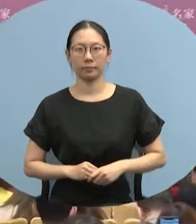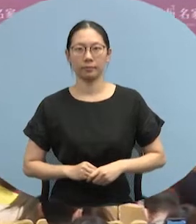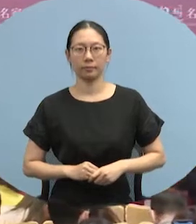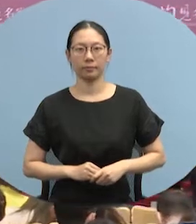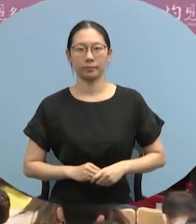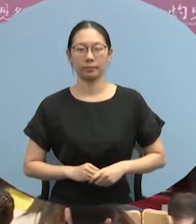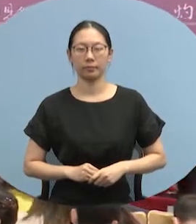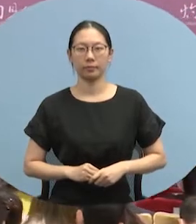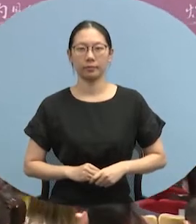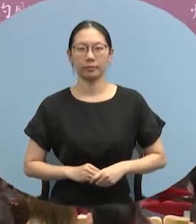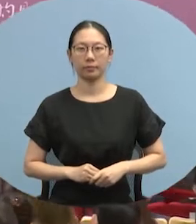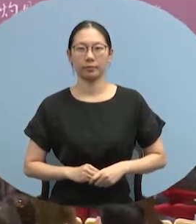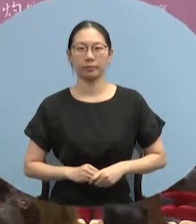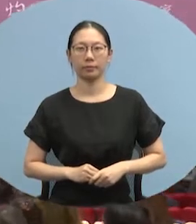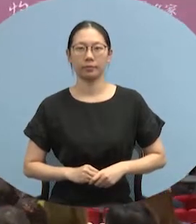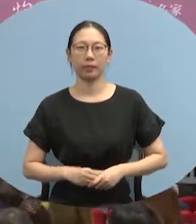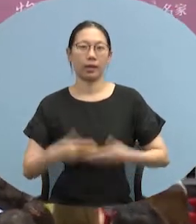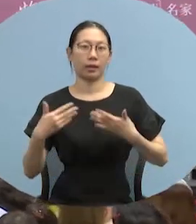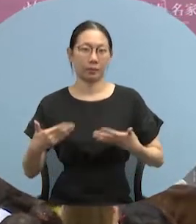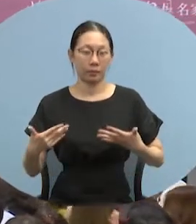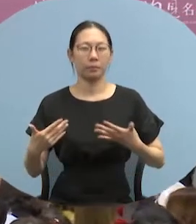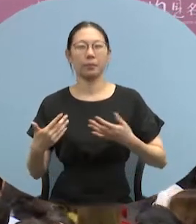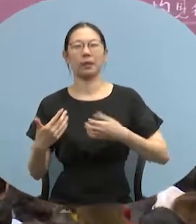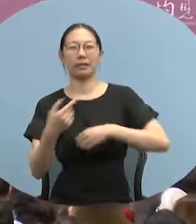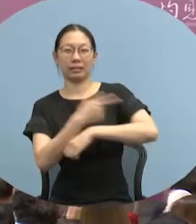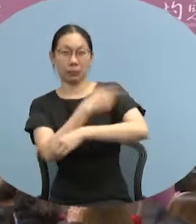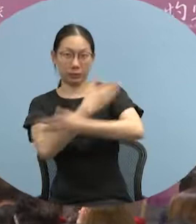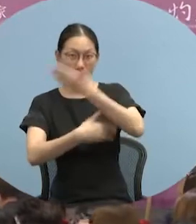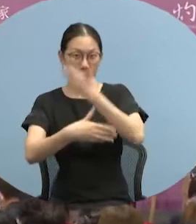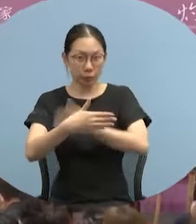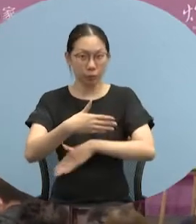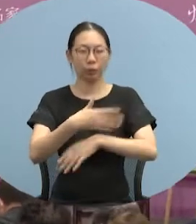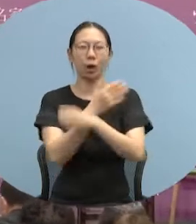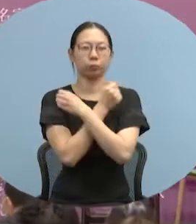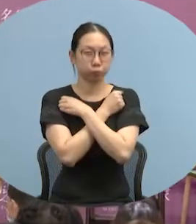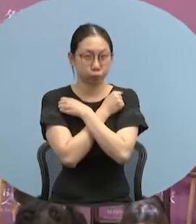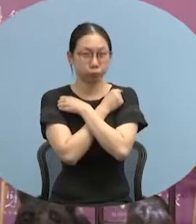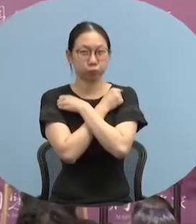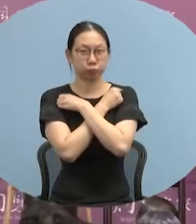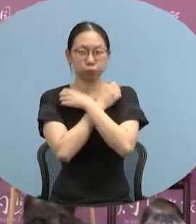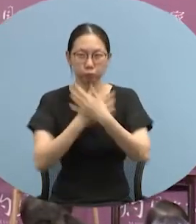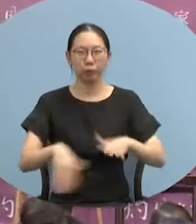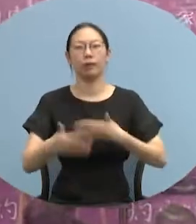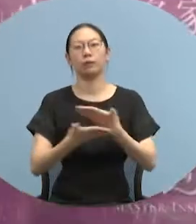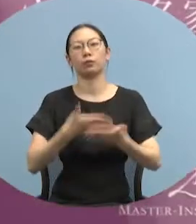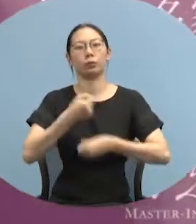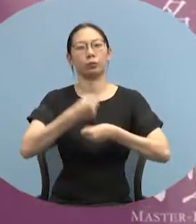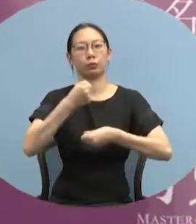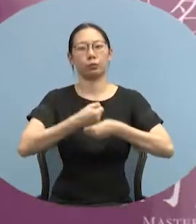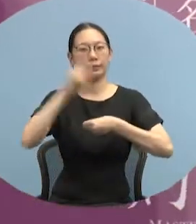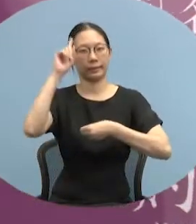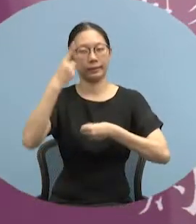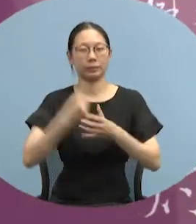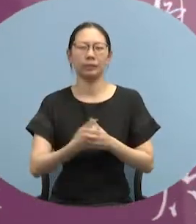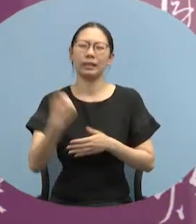今日是我受傷小休之後恢復工作的第一天。過去幾天